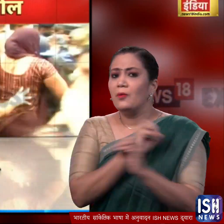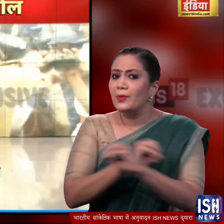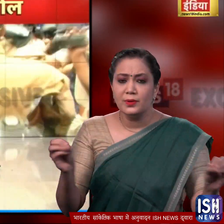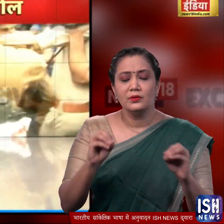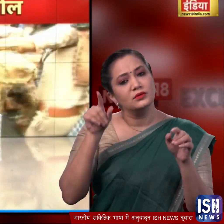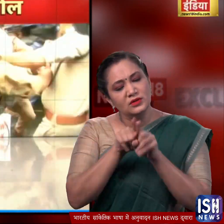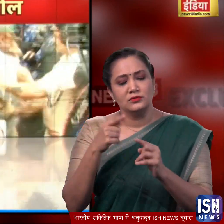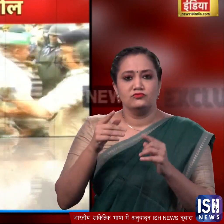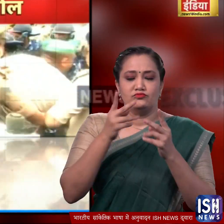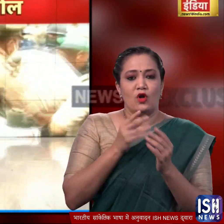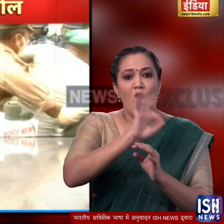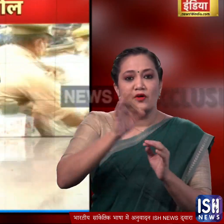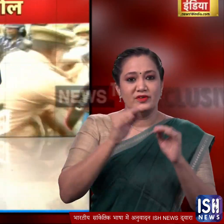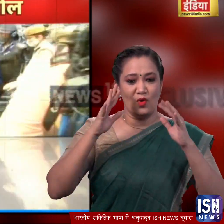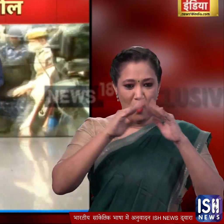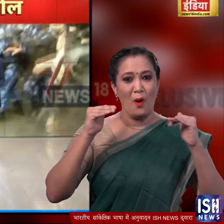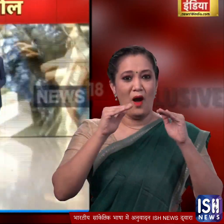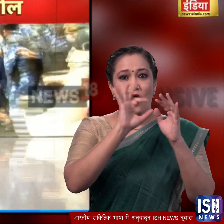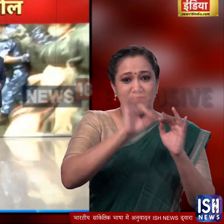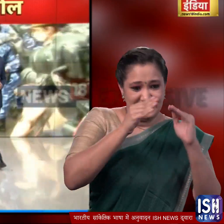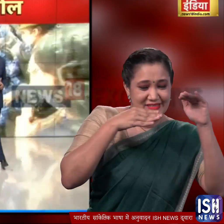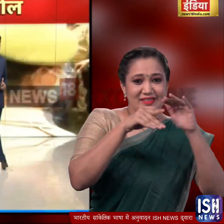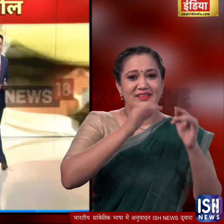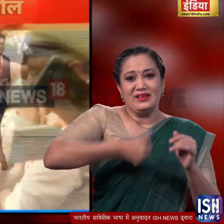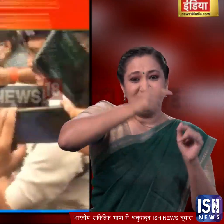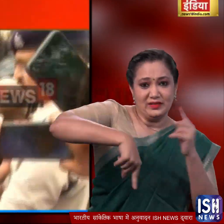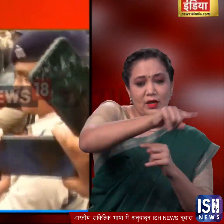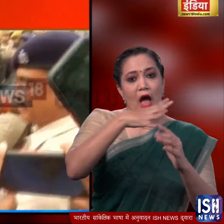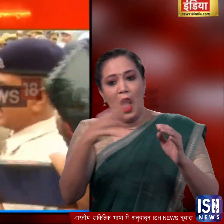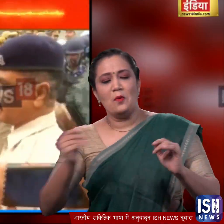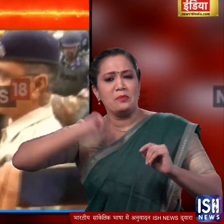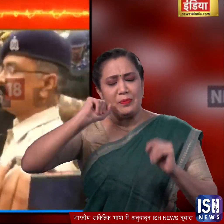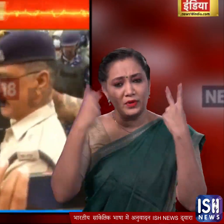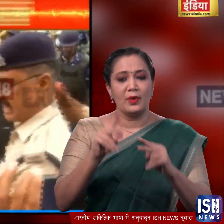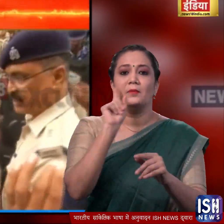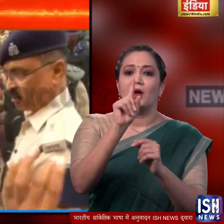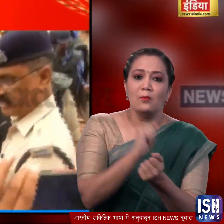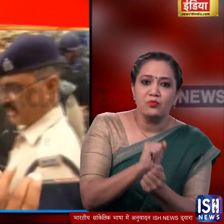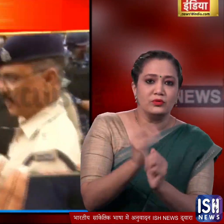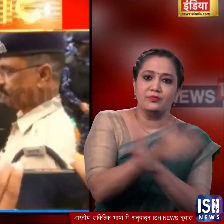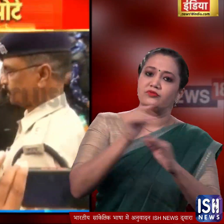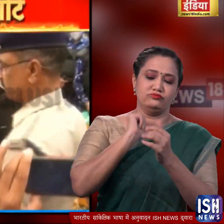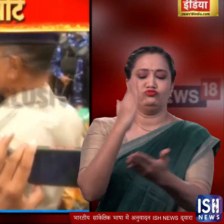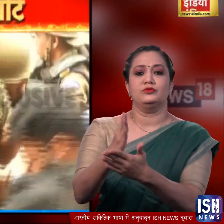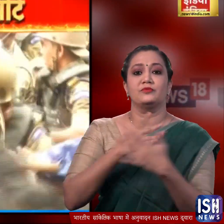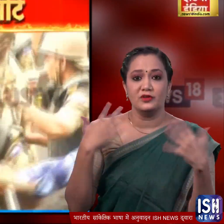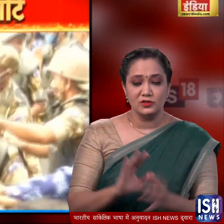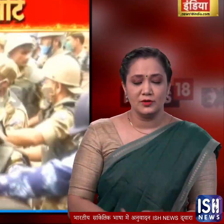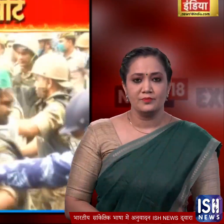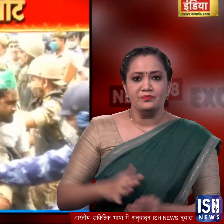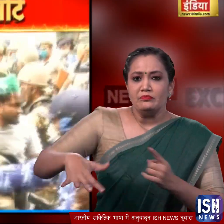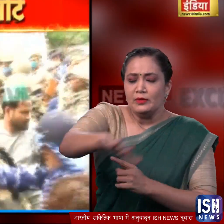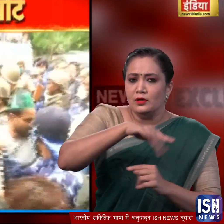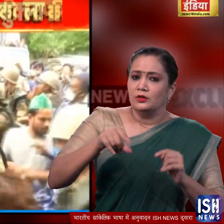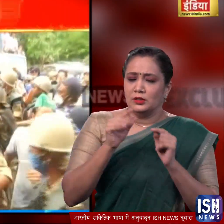मिला। इसलिए इन लोगों ने अथॉरिटी के दफ्तर को घेरने की कोशिश की, लेकिन पुलिस वालों ने इनको आगे बढ़ने से रोक दिया। जिससे वहां